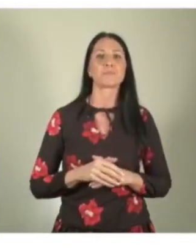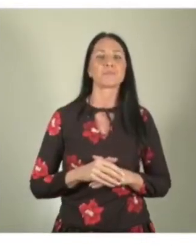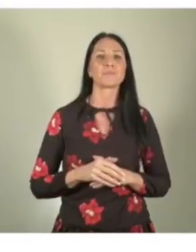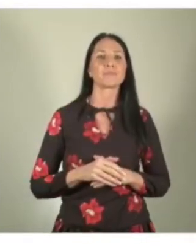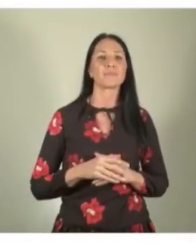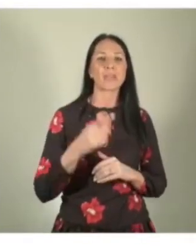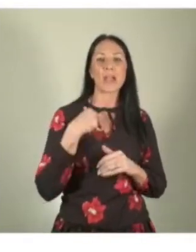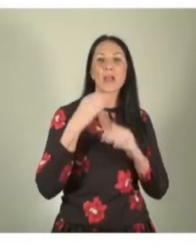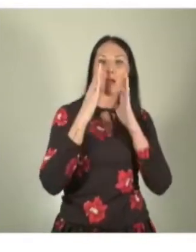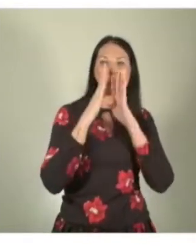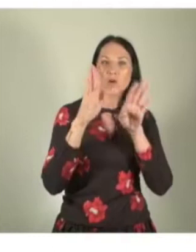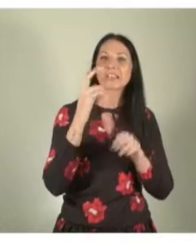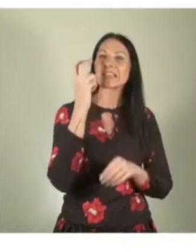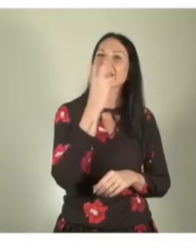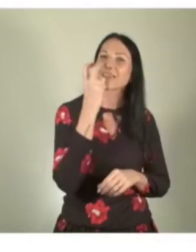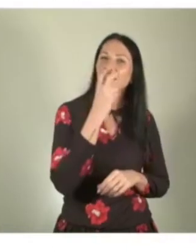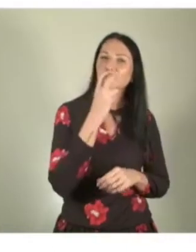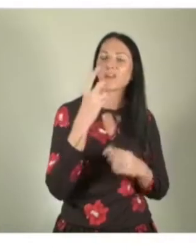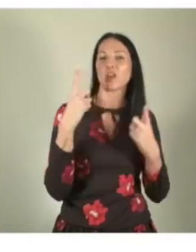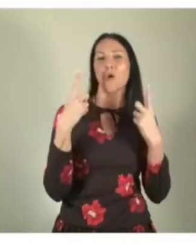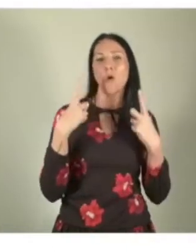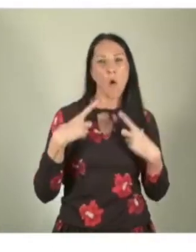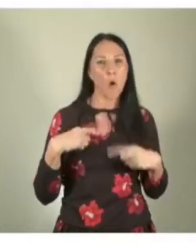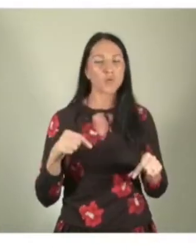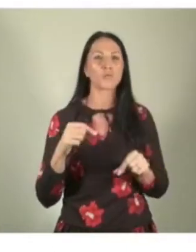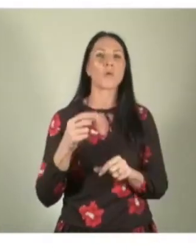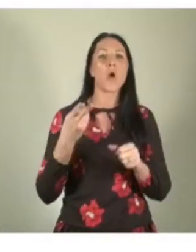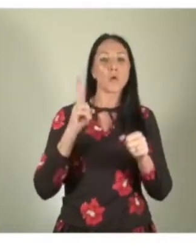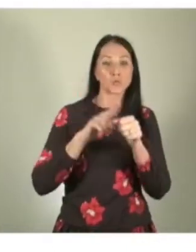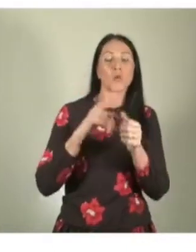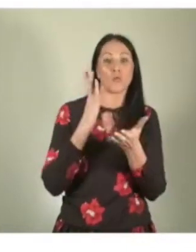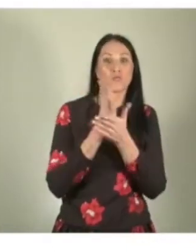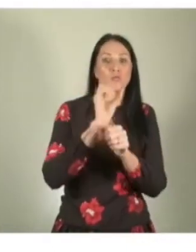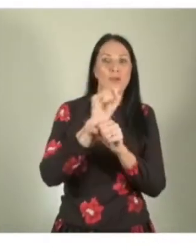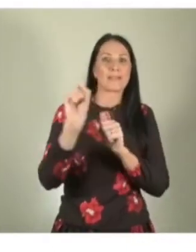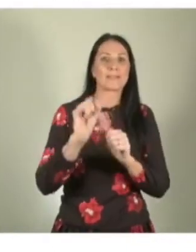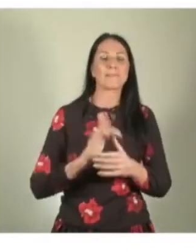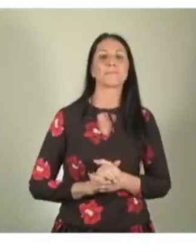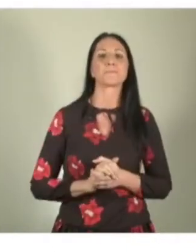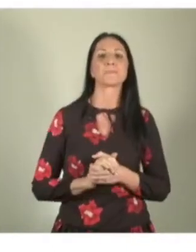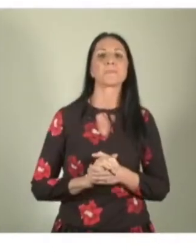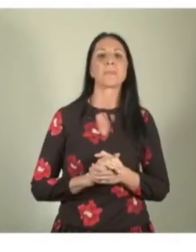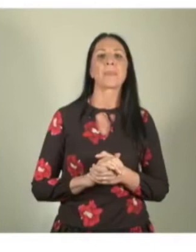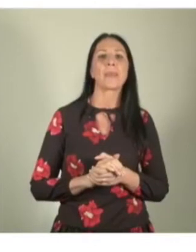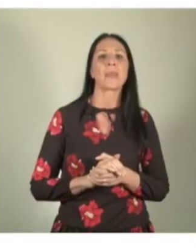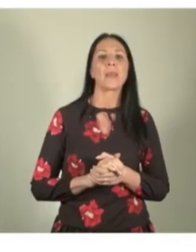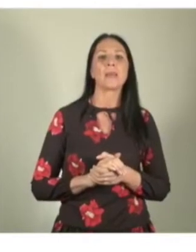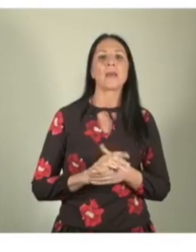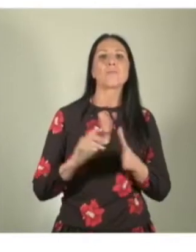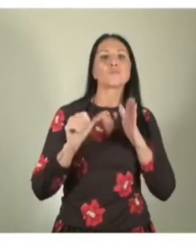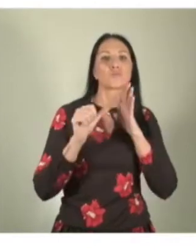wskażę zainteresowania osób, które się w tym gremium znalazły. Przewodniczącym Społecznej Rady